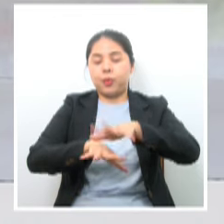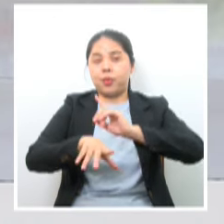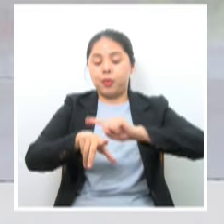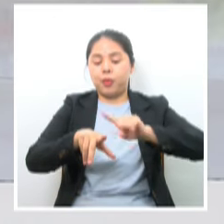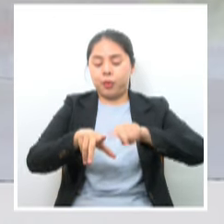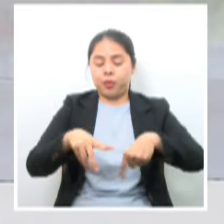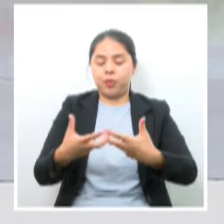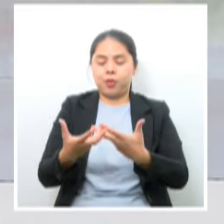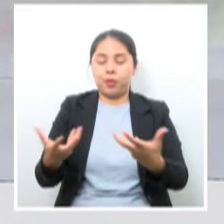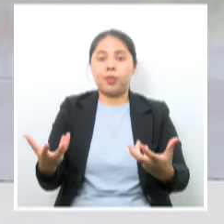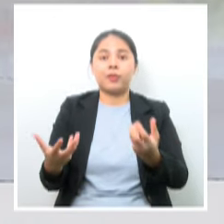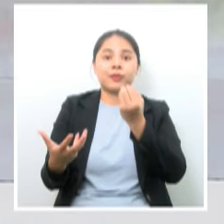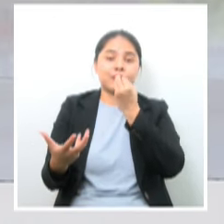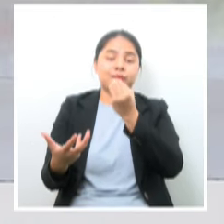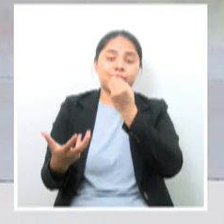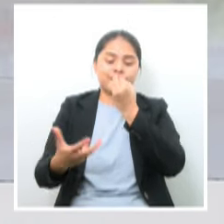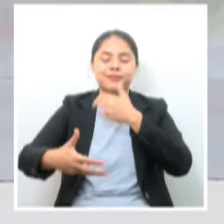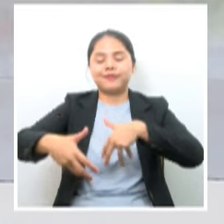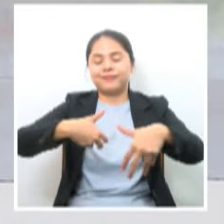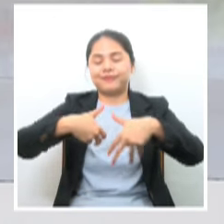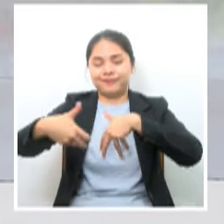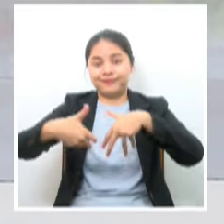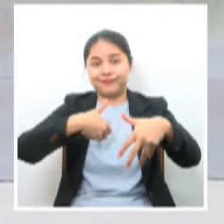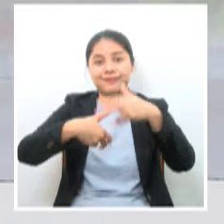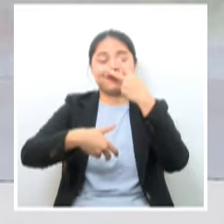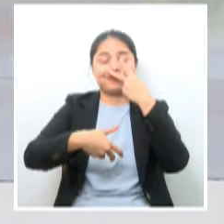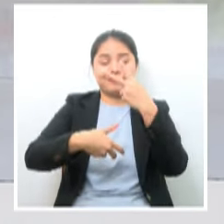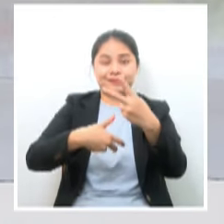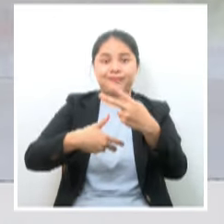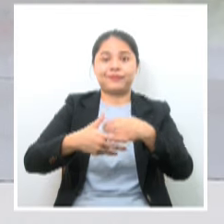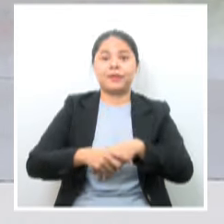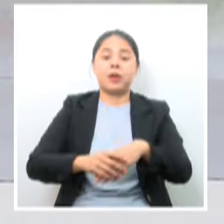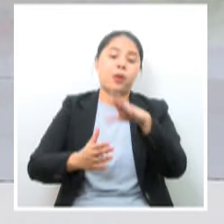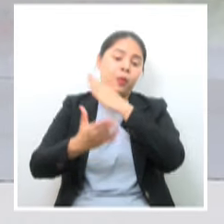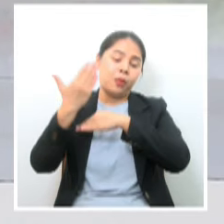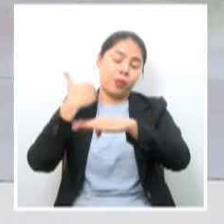าหารนะคะของพื้นถิ่นไทยทรงดำและก็สืบสาน